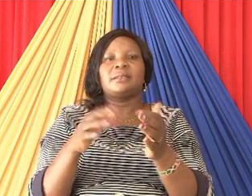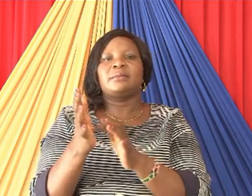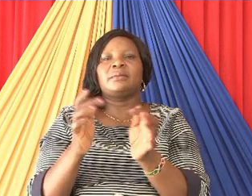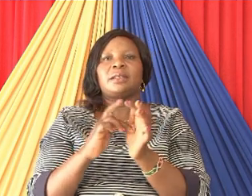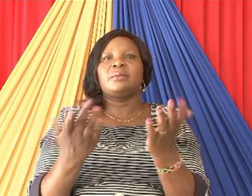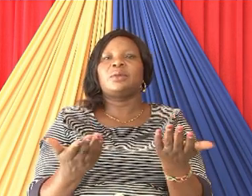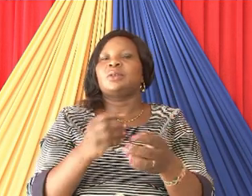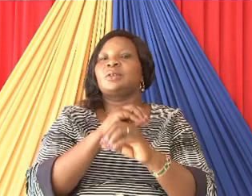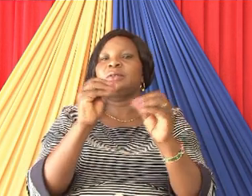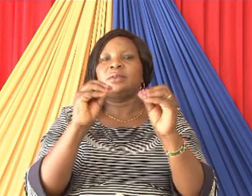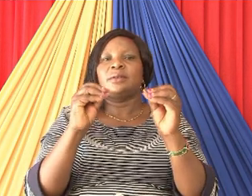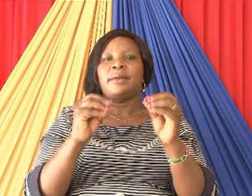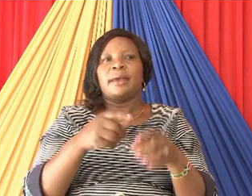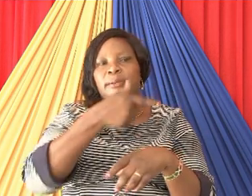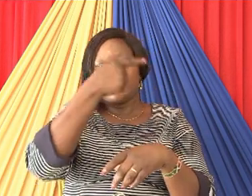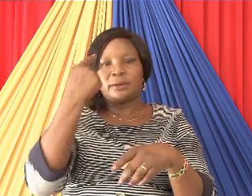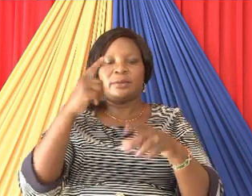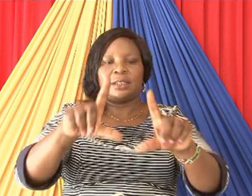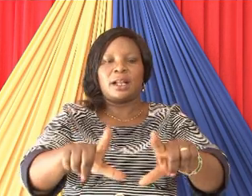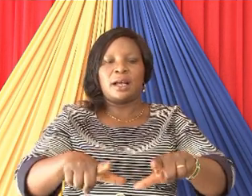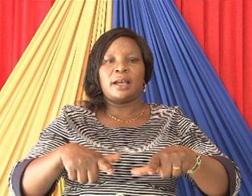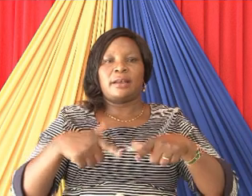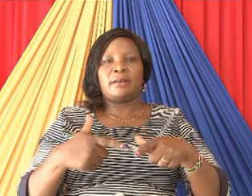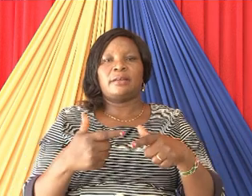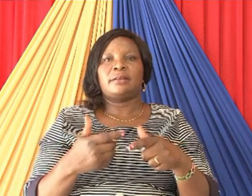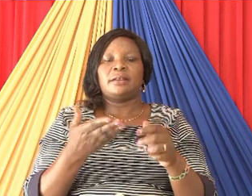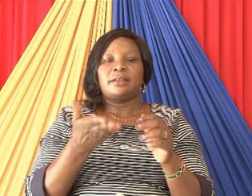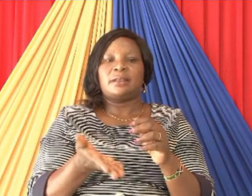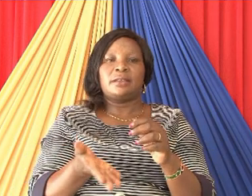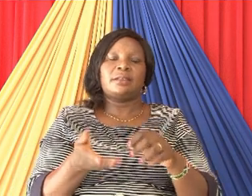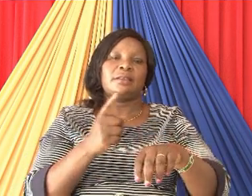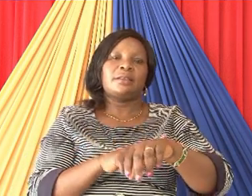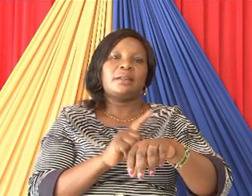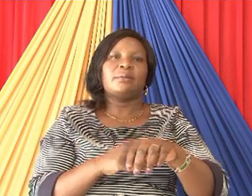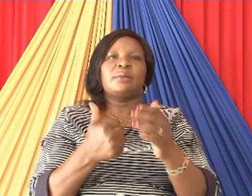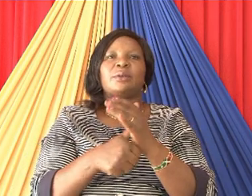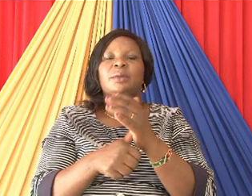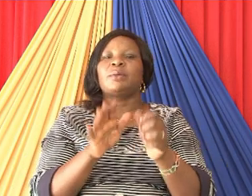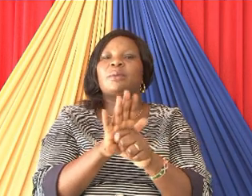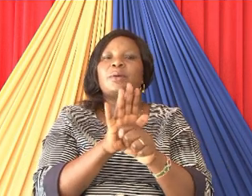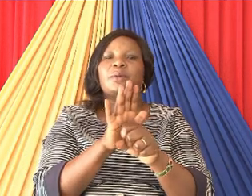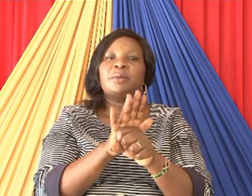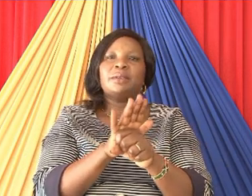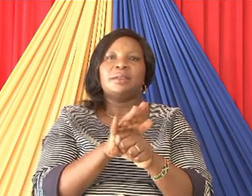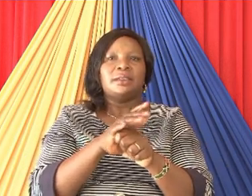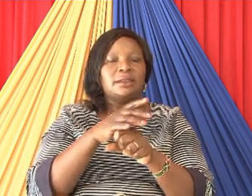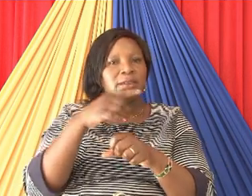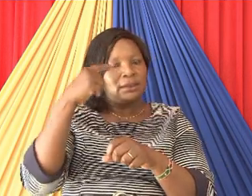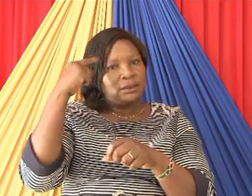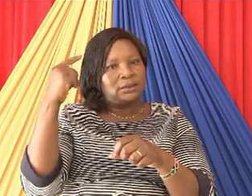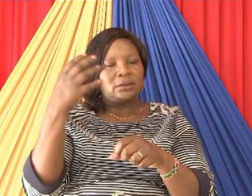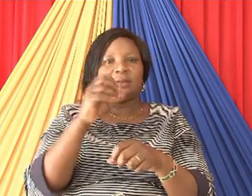sababu maisha ya siku hizi shida zimekuwa nyingi, the thoughts of the world.